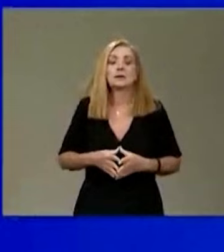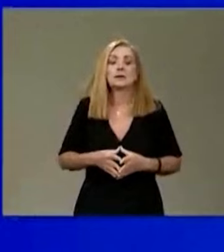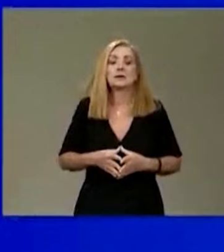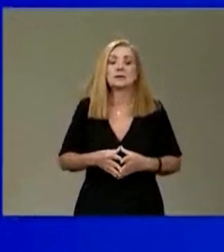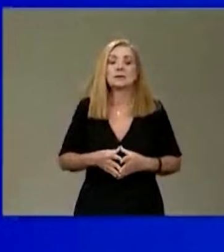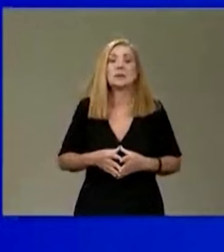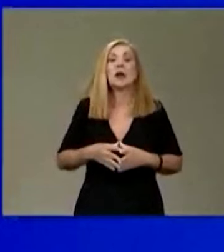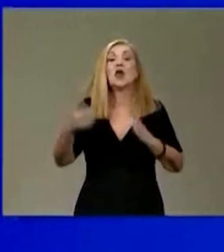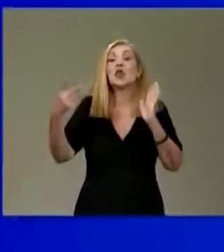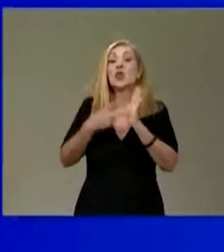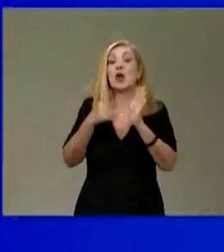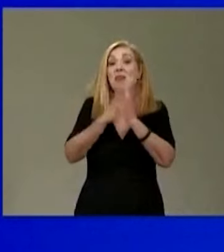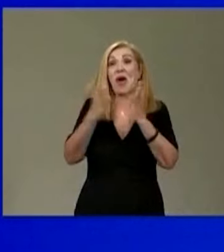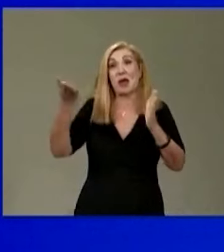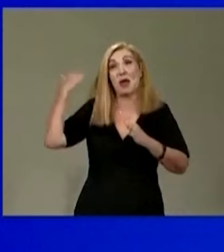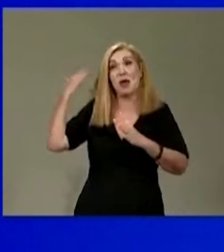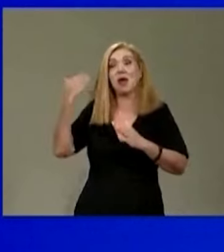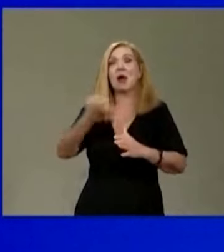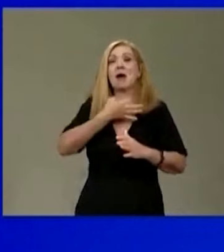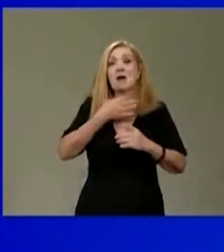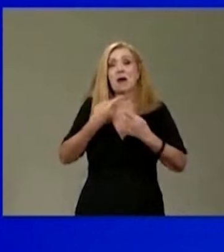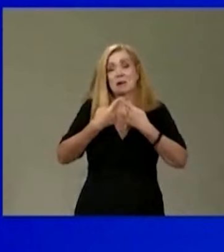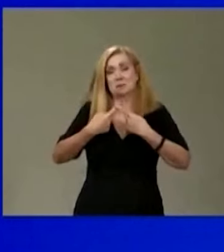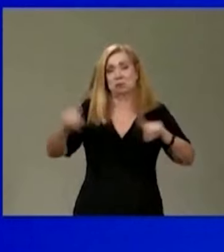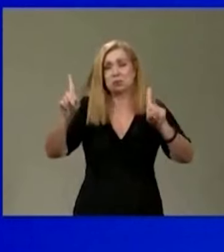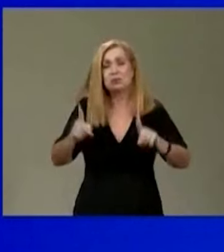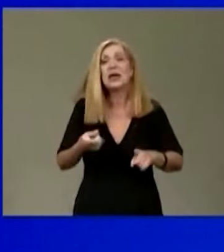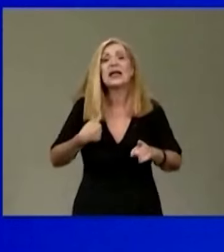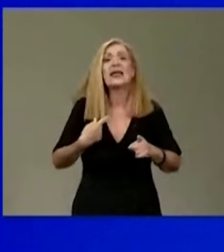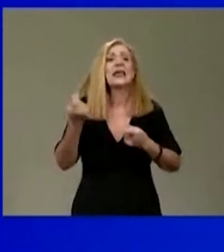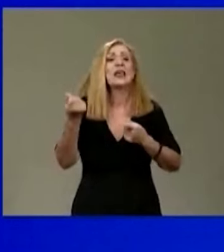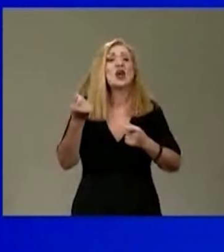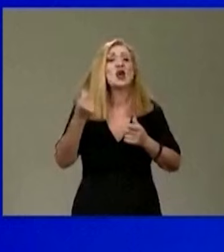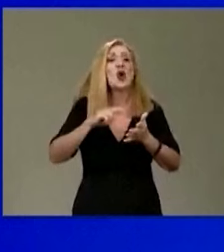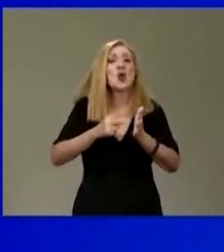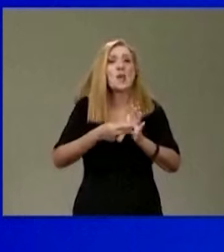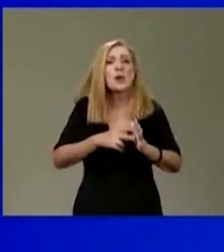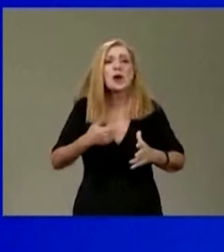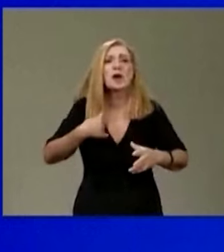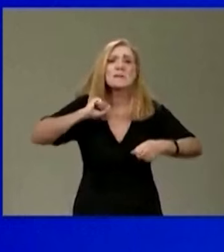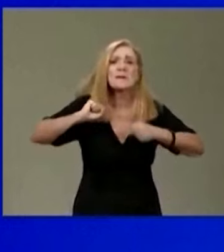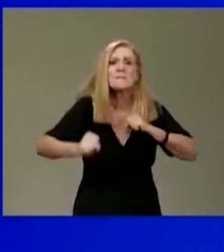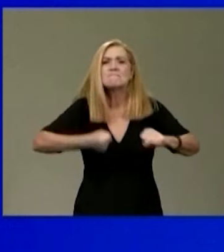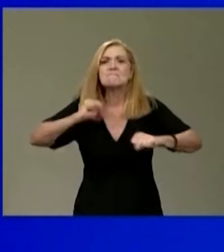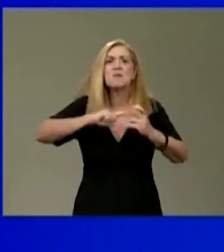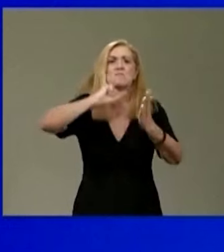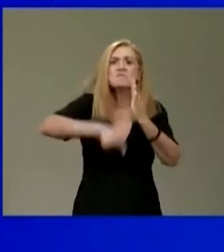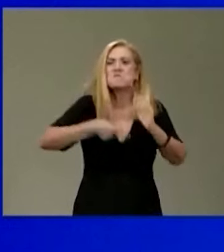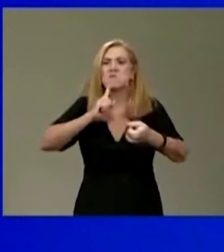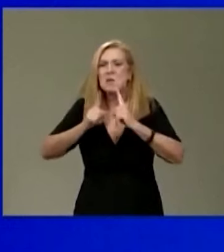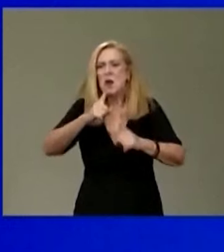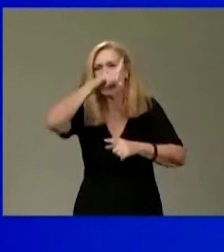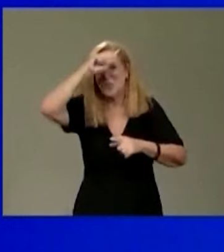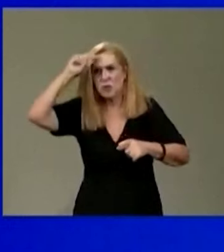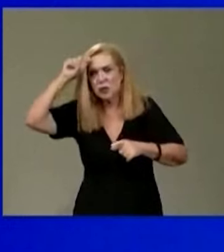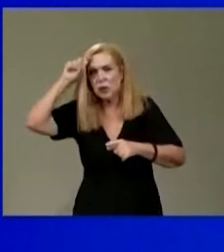verjore, a i thasë se Greqia do të kryoj më shumë vendepune do të rris pensionet dhe dhe në 2.5% në vitin 2025 dhe